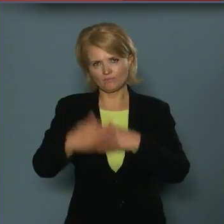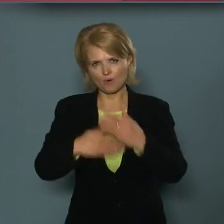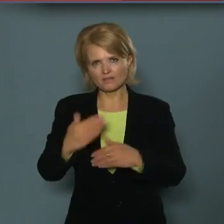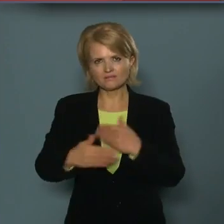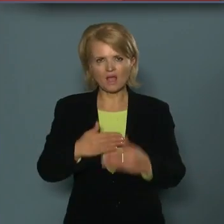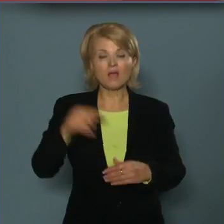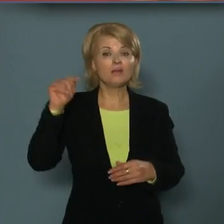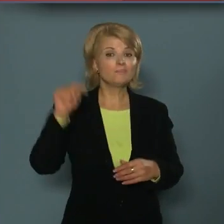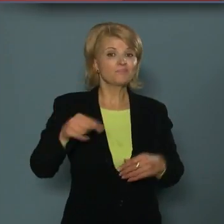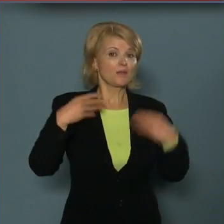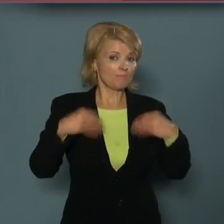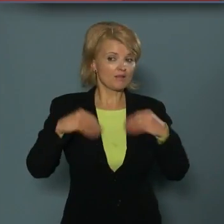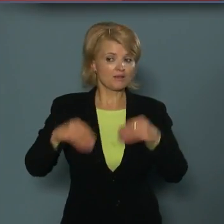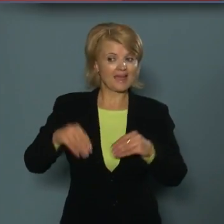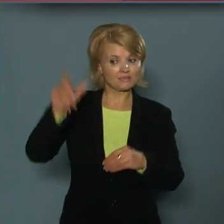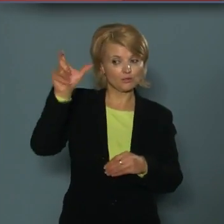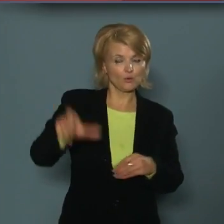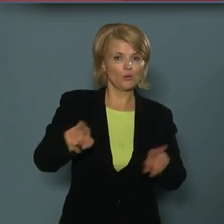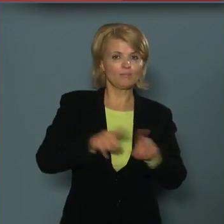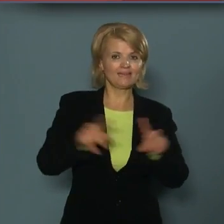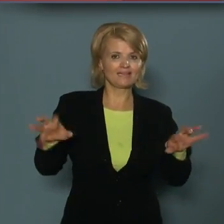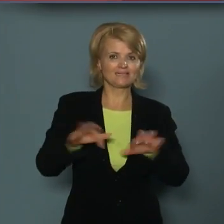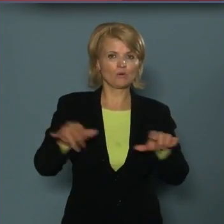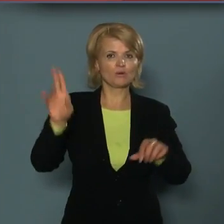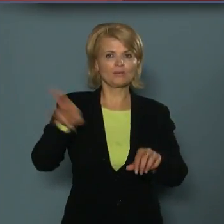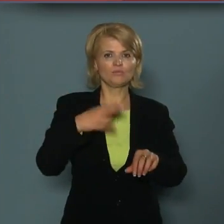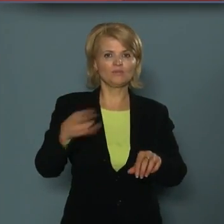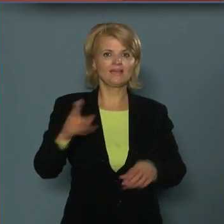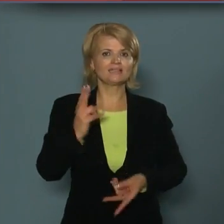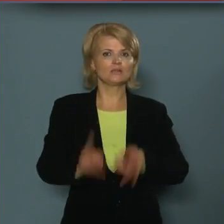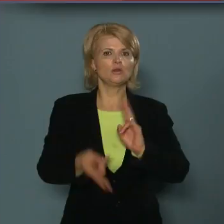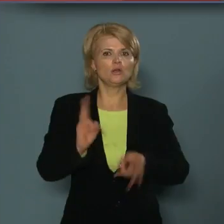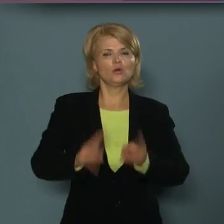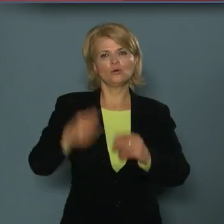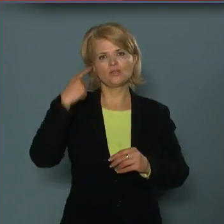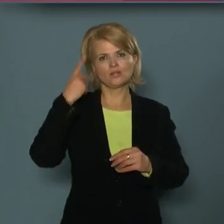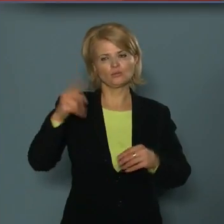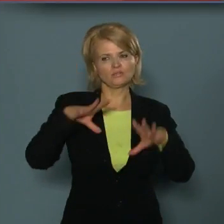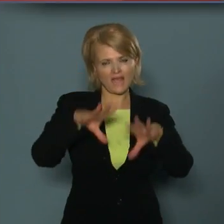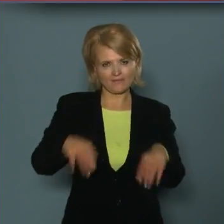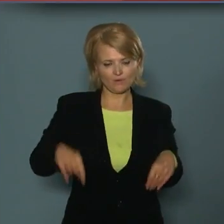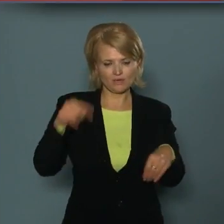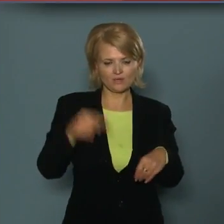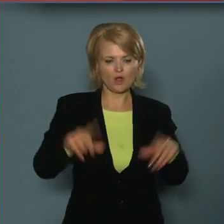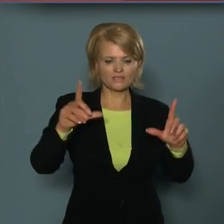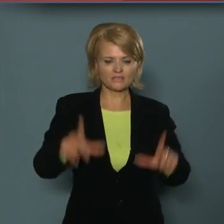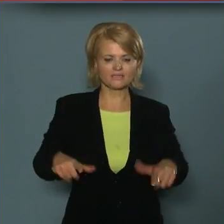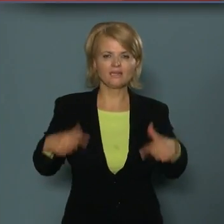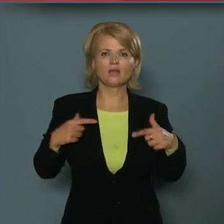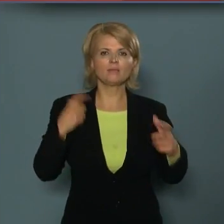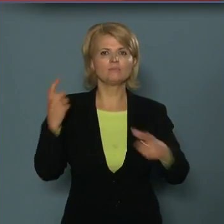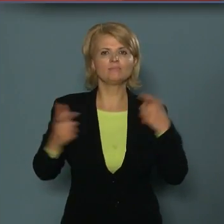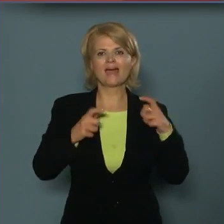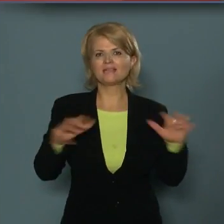tulajdonképpen a magyarázat arra, hogy ő, mint zongoraművész, hogy tudta elfogadtatni azt az életet, ami egy